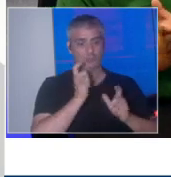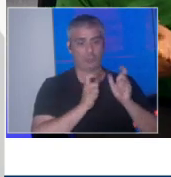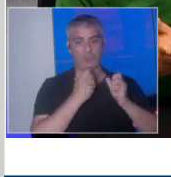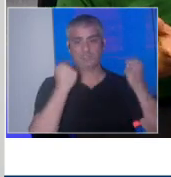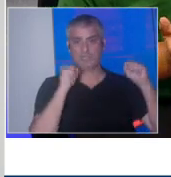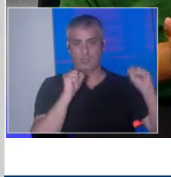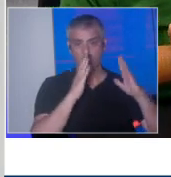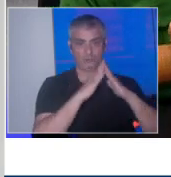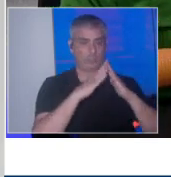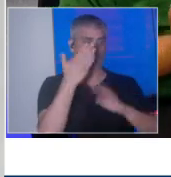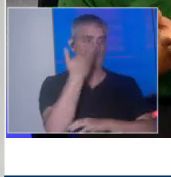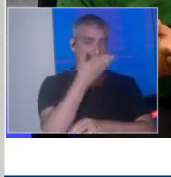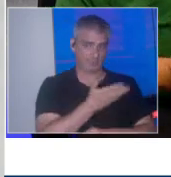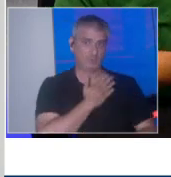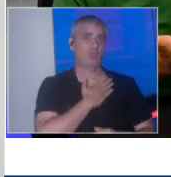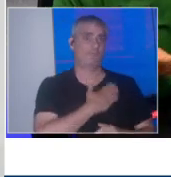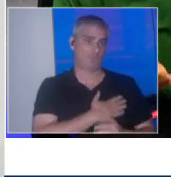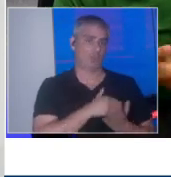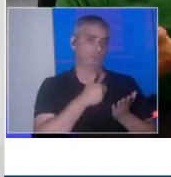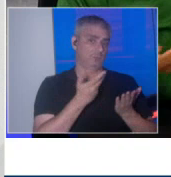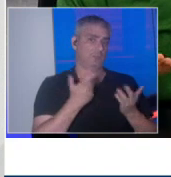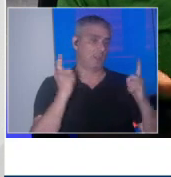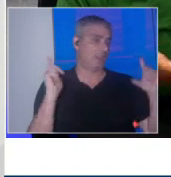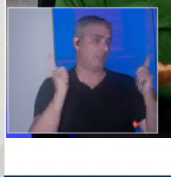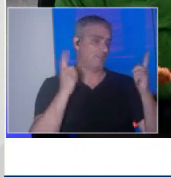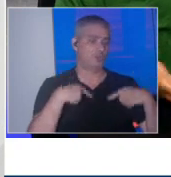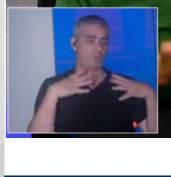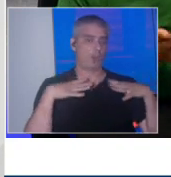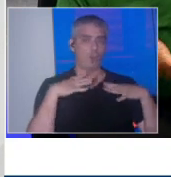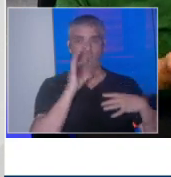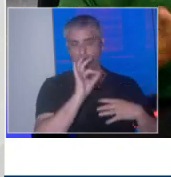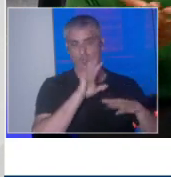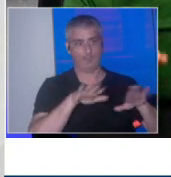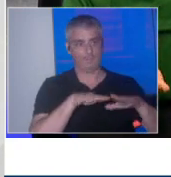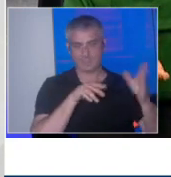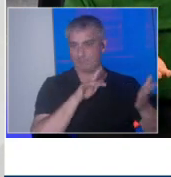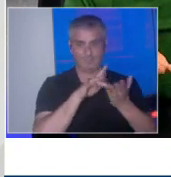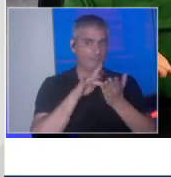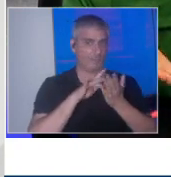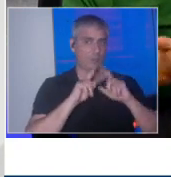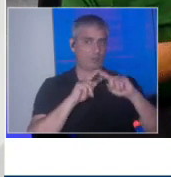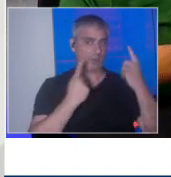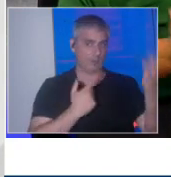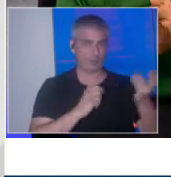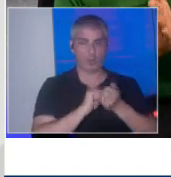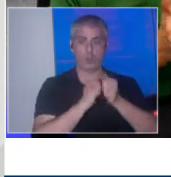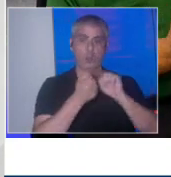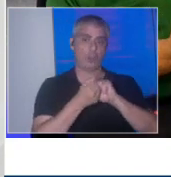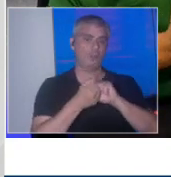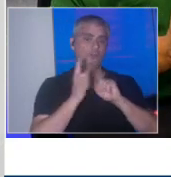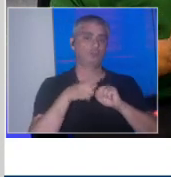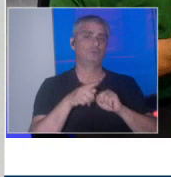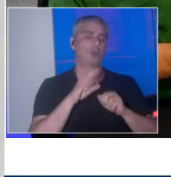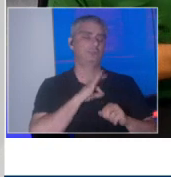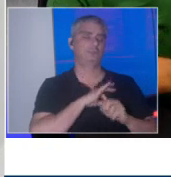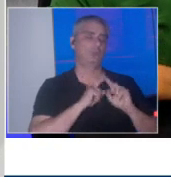אוכלוסייה חילונית שגרה במדינה הזאת ורוצה לבלות את יום החופש שלה בים ובכל מקום אחר, או שיש פה